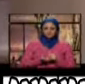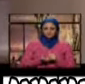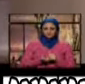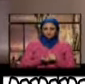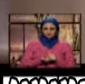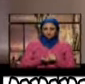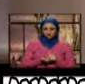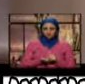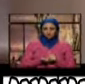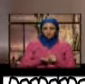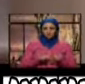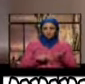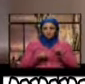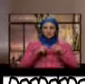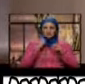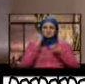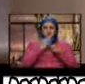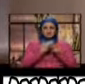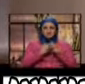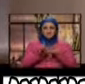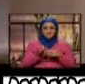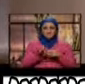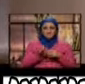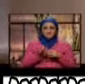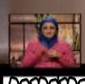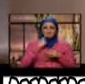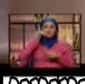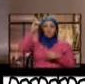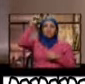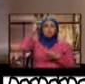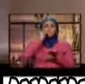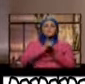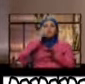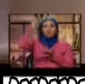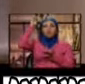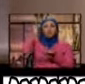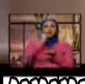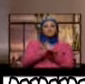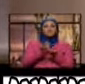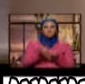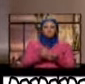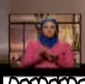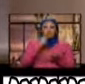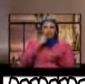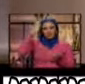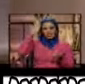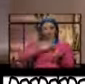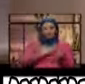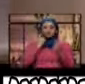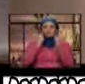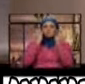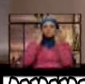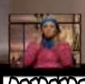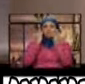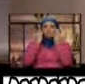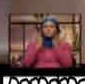يا الله يعني ليه؟ لانه عارف من الله. هو يعني كل دعوات الانبياء يوم القيامه يا رب سلم